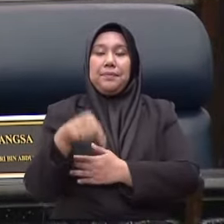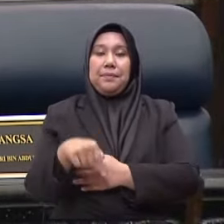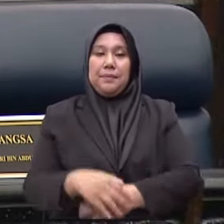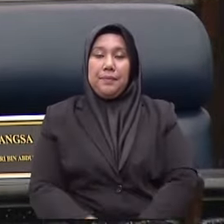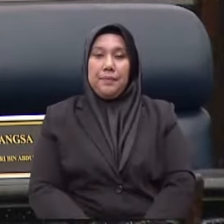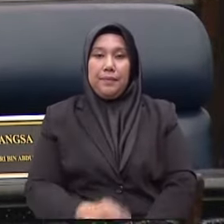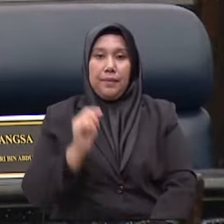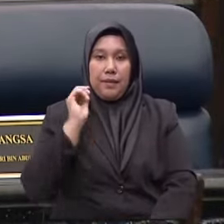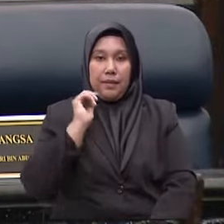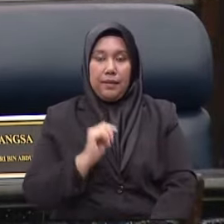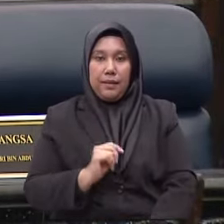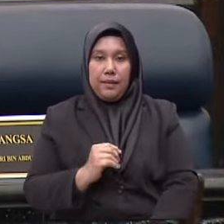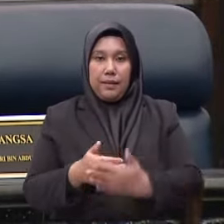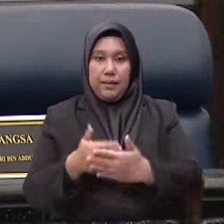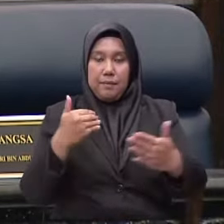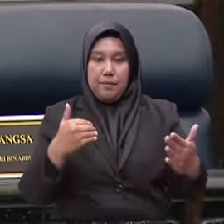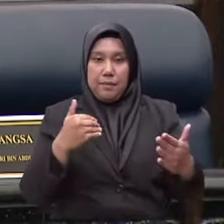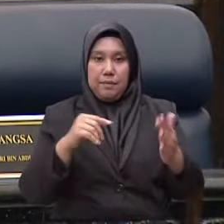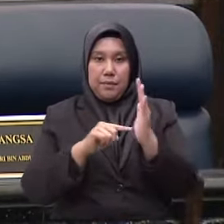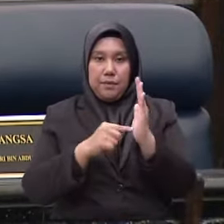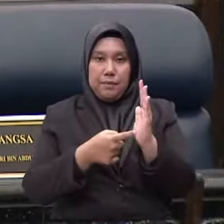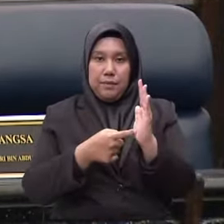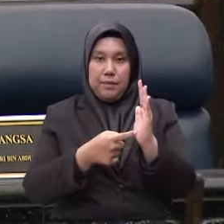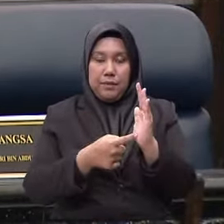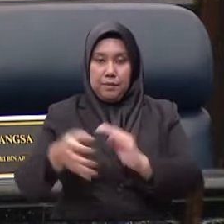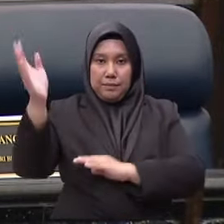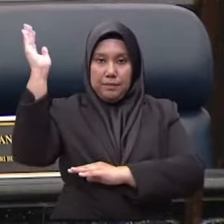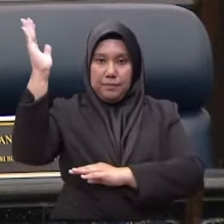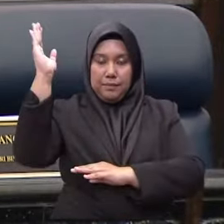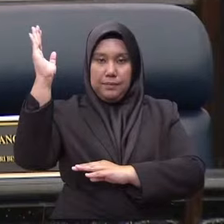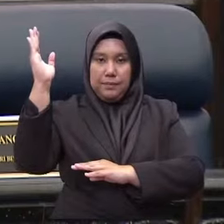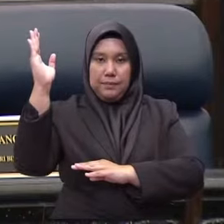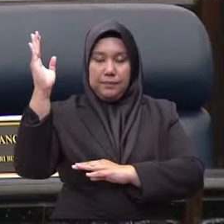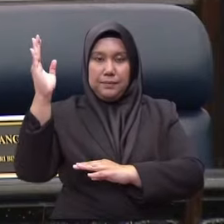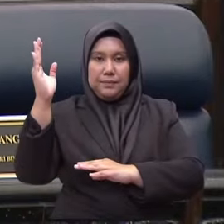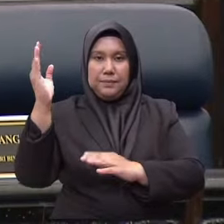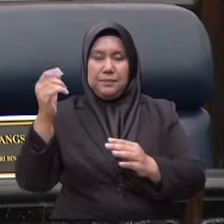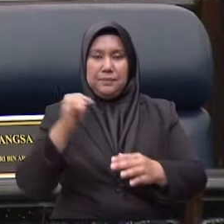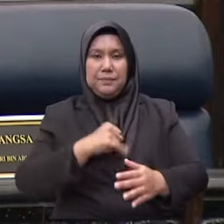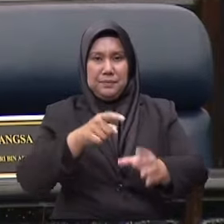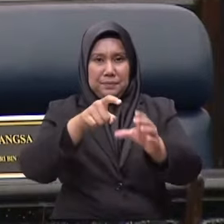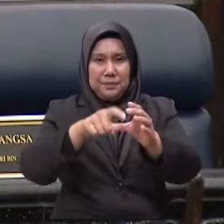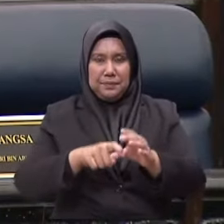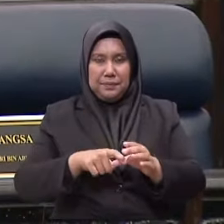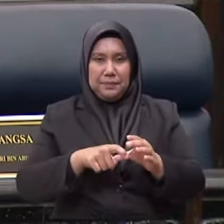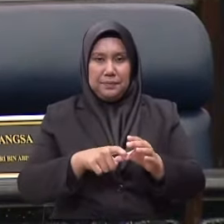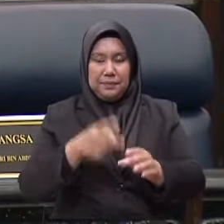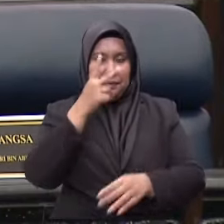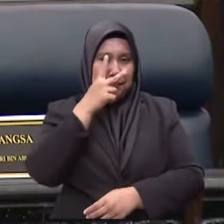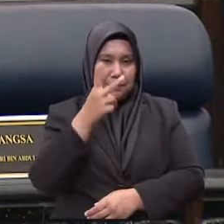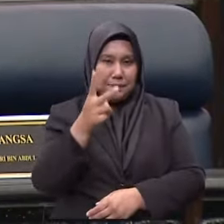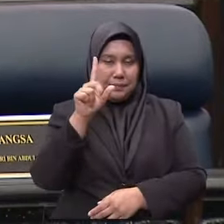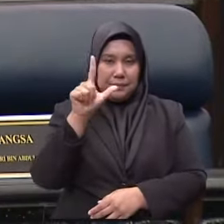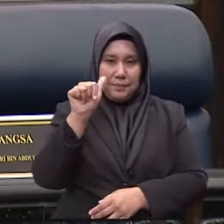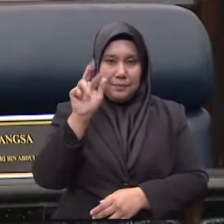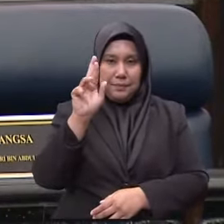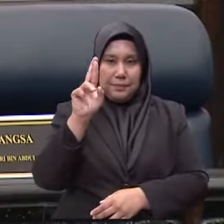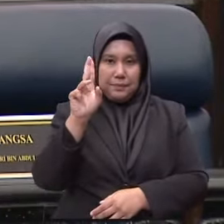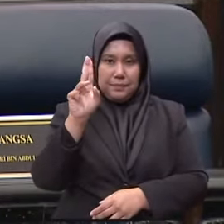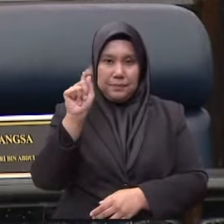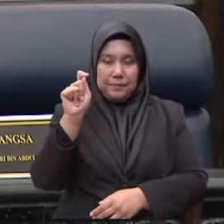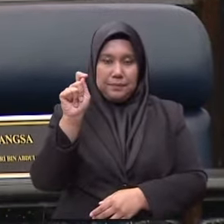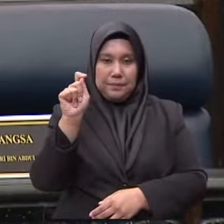Sebelum saya mulakan perbahasan saya agak tertarik apabila melihat larut WB